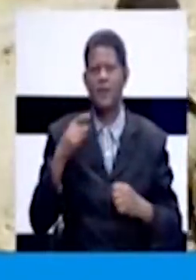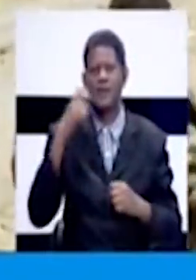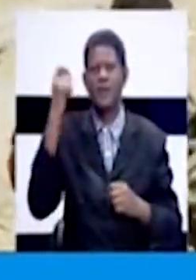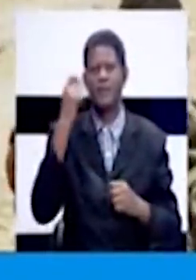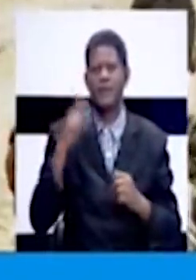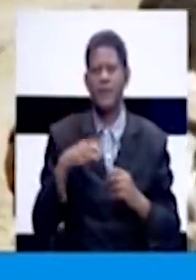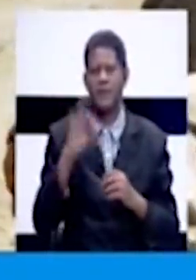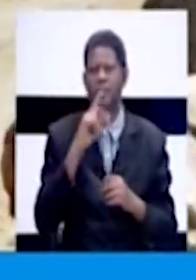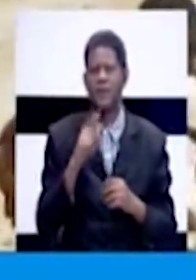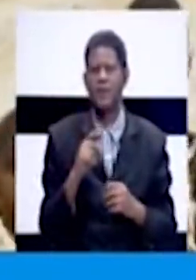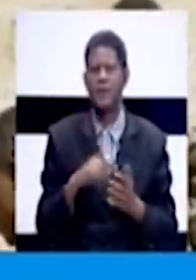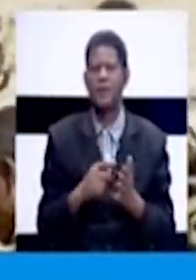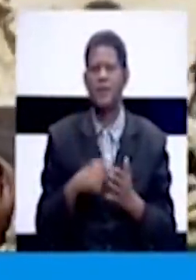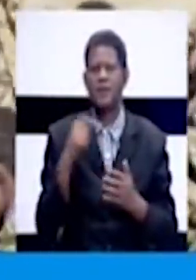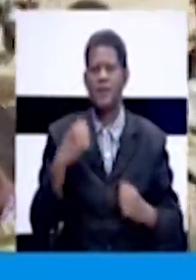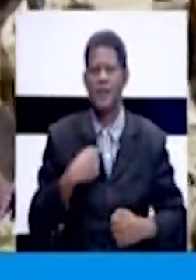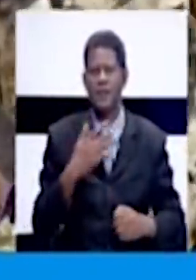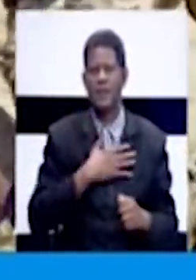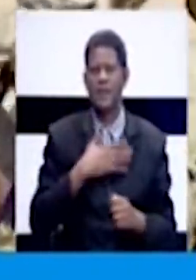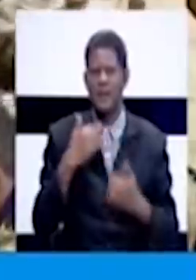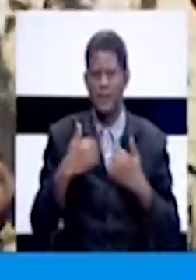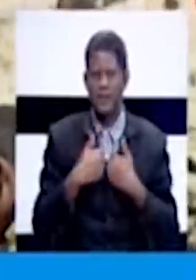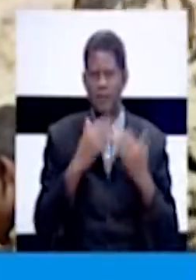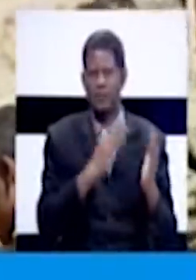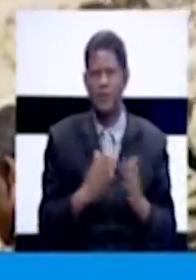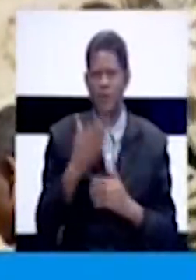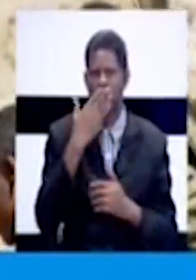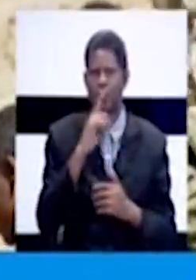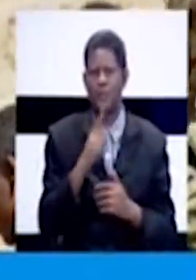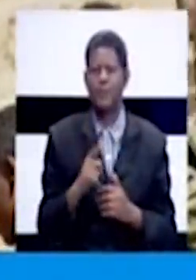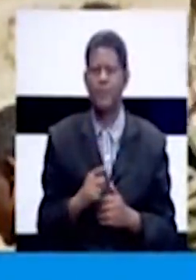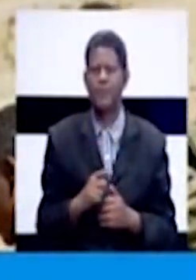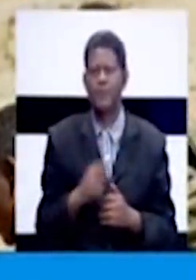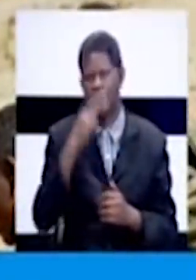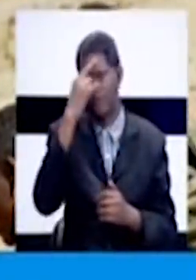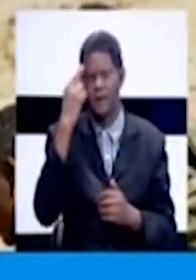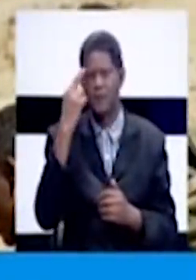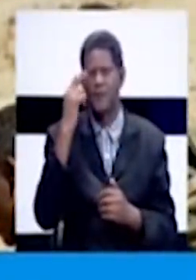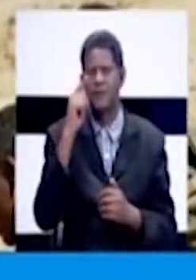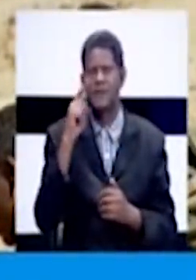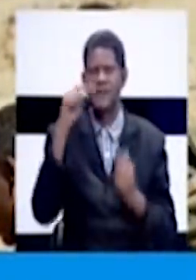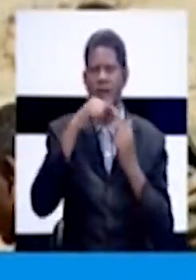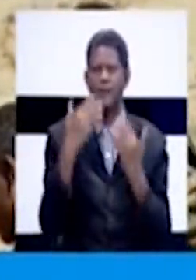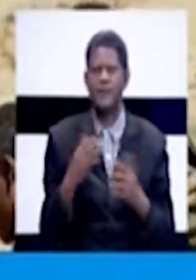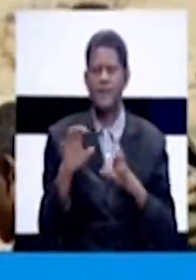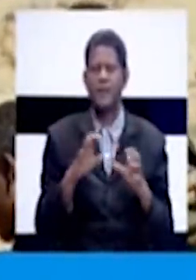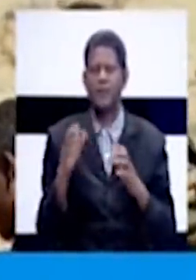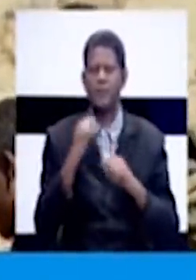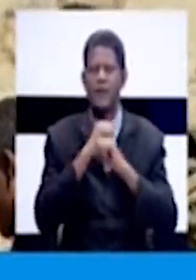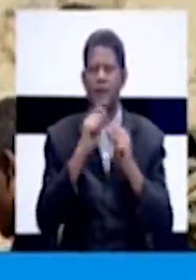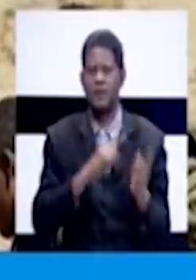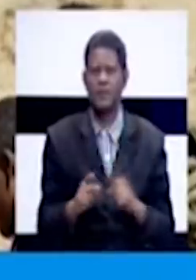مزجوي. الشيء مالت سراويتنا حزي أبز اللي وزج الجنة بتعم صبغ يزله. مغنياتو تي كسرحي جندا جورنا يزمس أنا